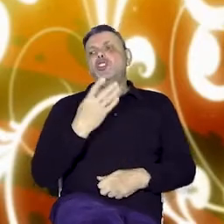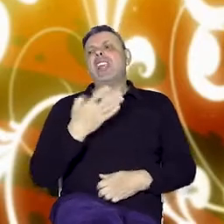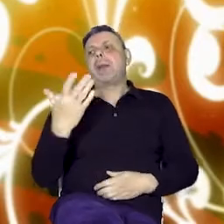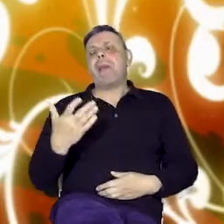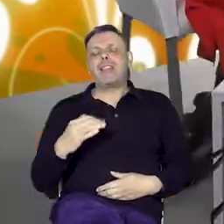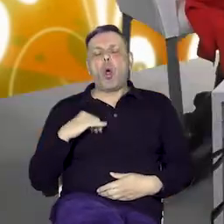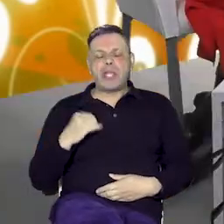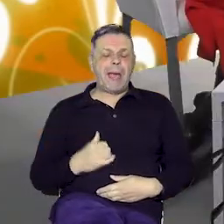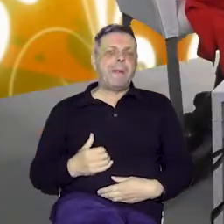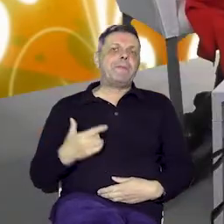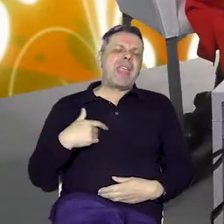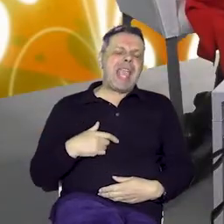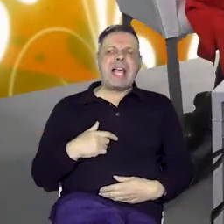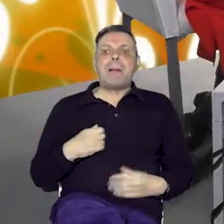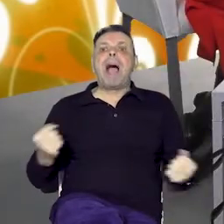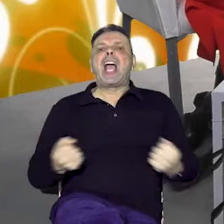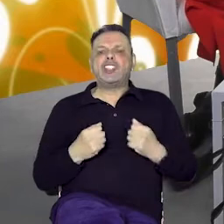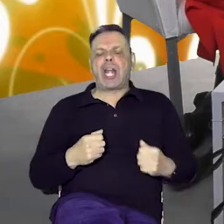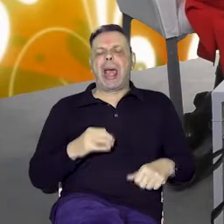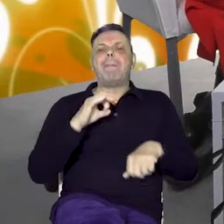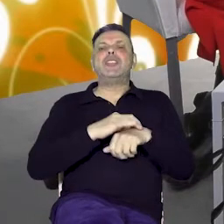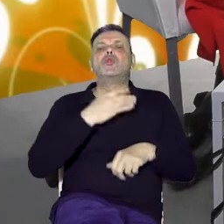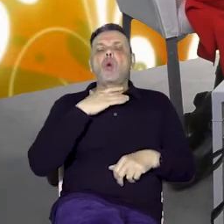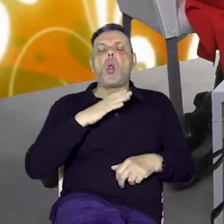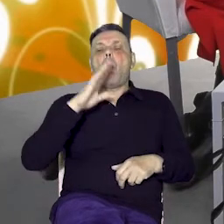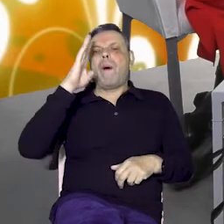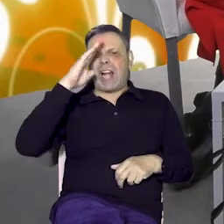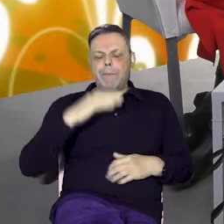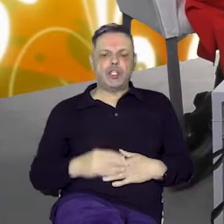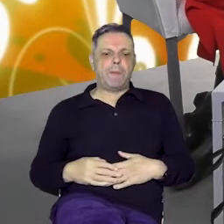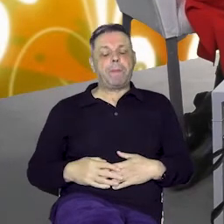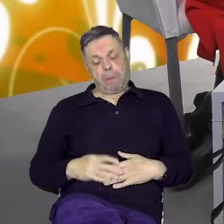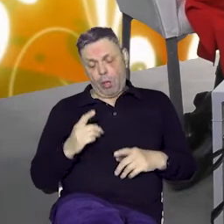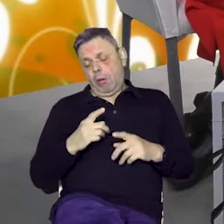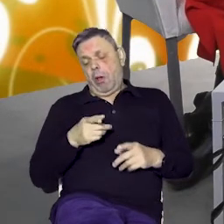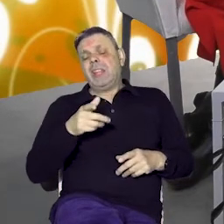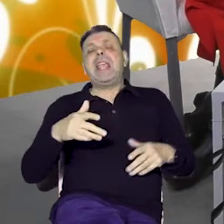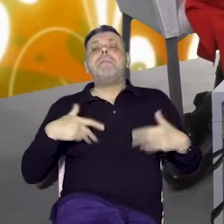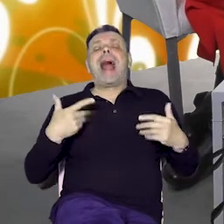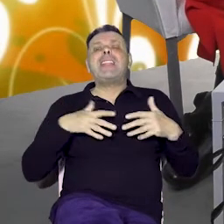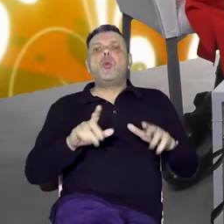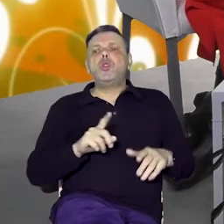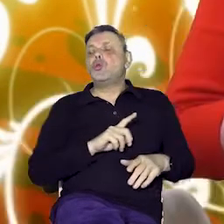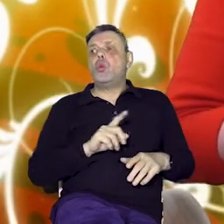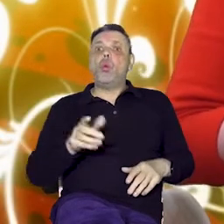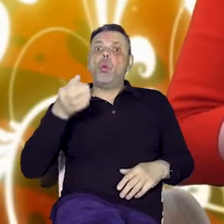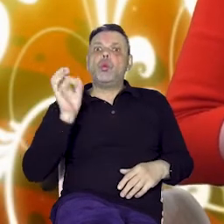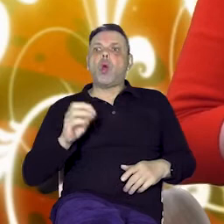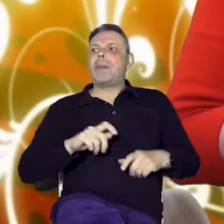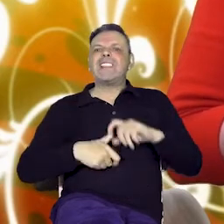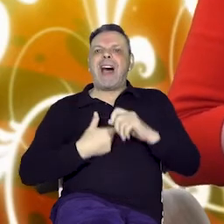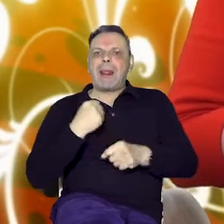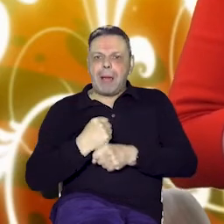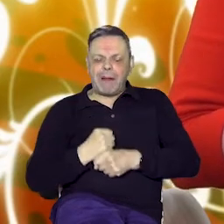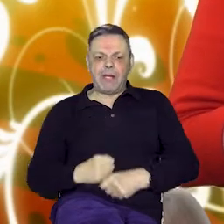Ja Vrapče. Meni su to prekrasno i ti mladi ljudi su nezamislivo dobre stvari napravili.